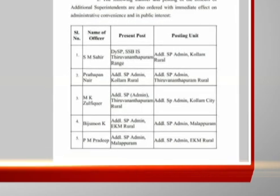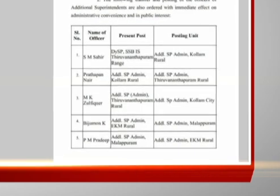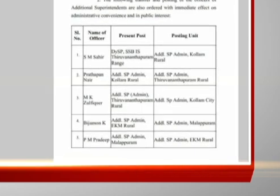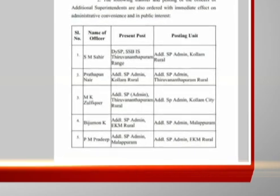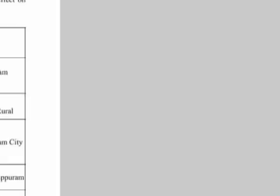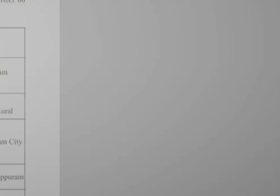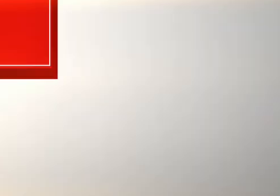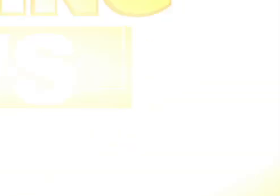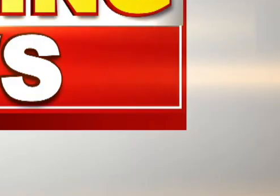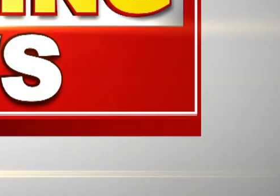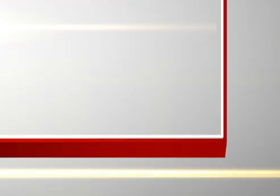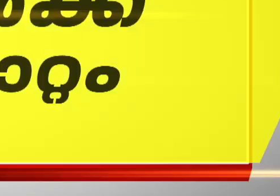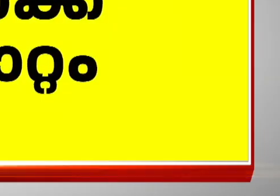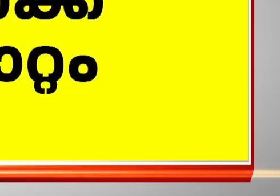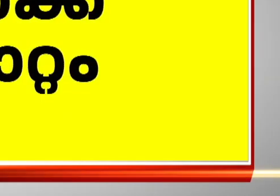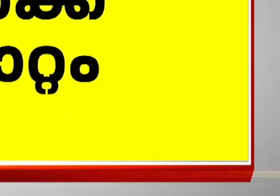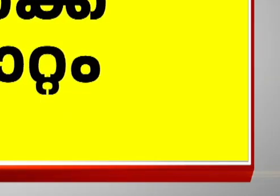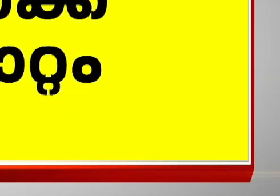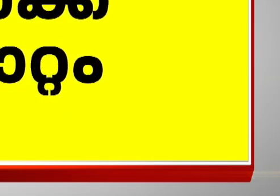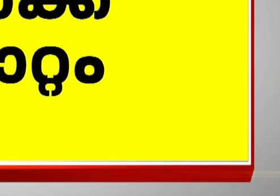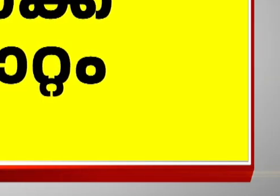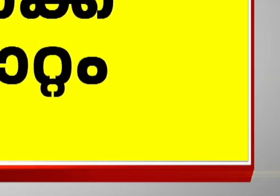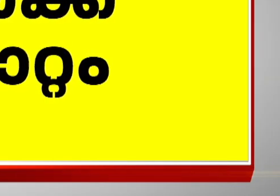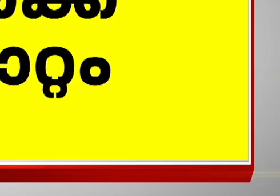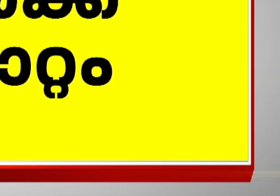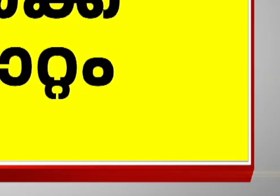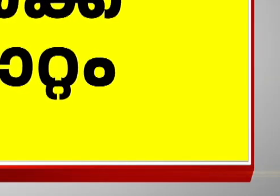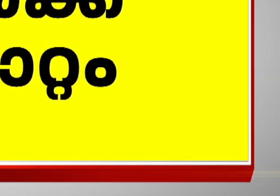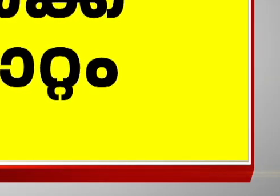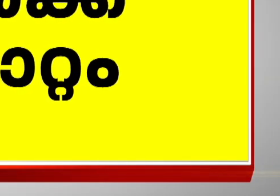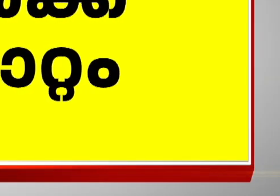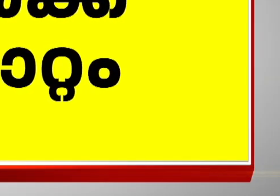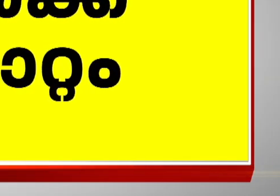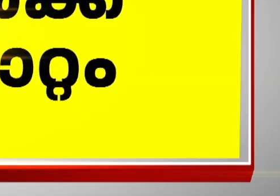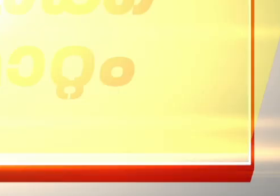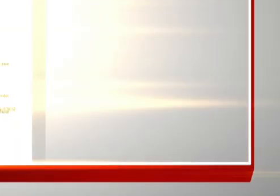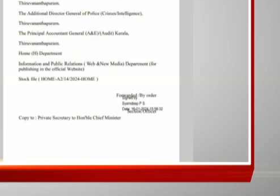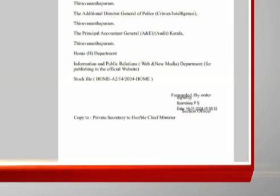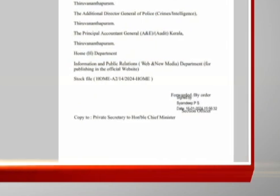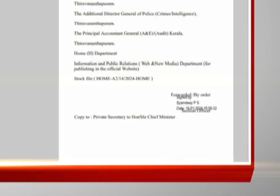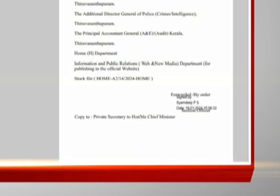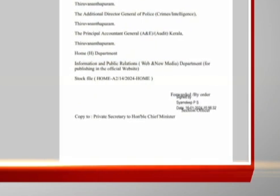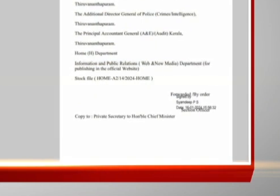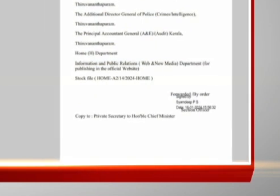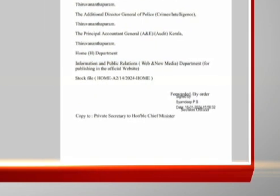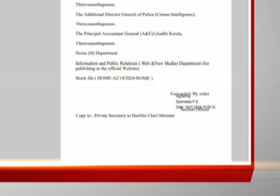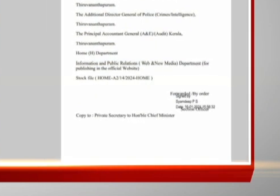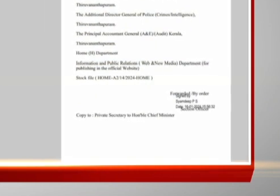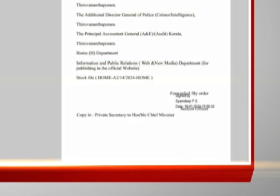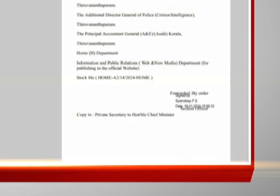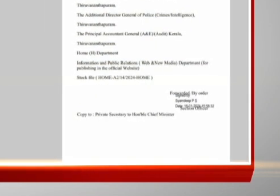സ്ഥാനമാറ്റം വരുന്നു, അതിൻ്റെ ഒരു കാരണം എന്താണ്? അത് ഈ ഇലക്ഷൻ കാരണം തന്നെയാണോ, അതോ മറ്റെന്തെങ്കിലും കാരണങ്ങളുണ്ടോ? സ്മിത,